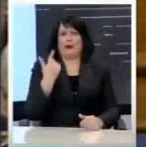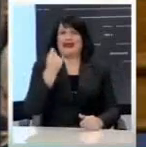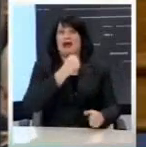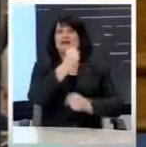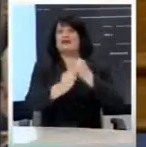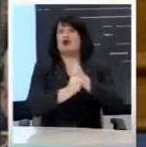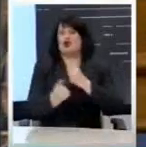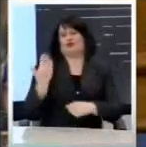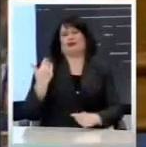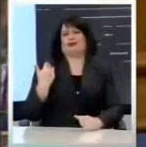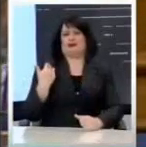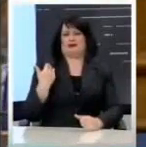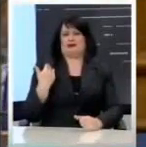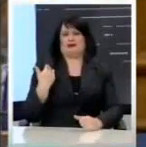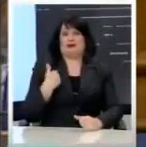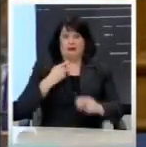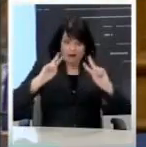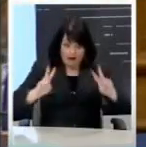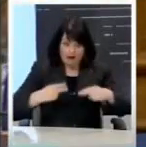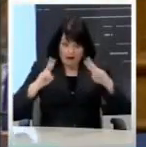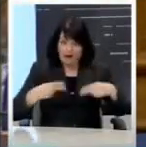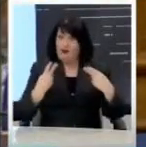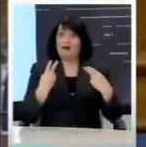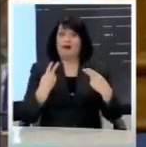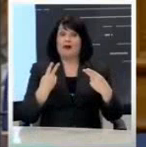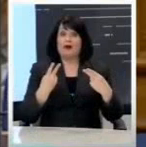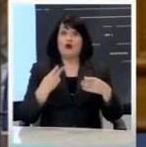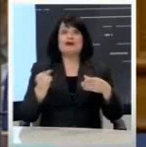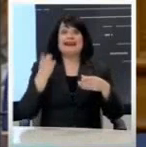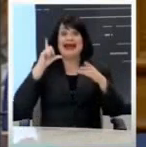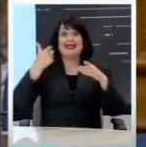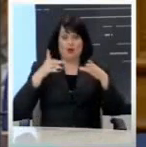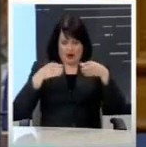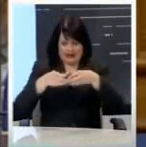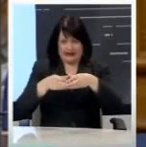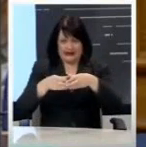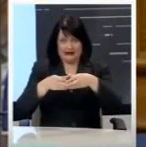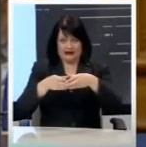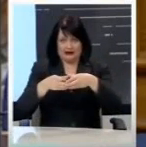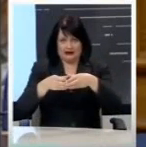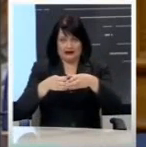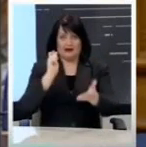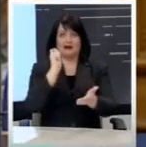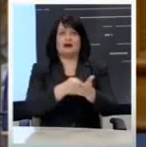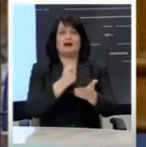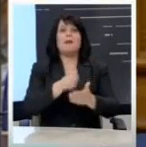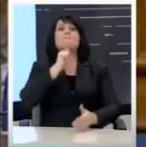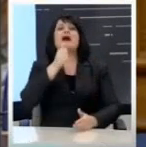χρόνος, αποκαλύφθηκε ότι το κόμμα σας χρηματοδοτούσε τον Παναγιώτη